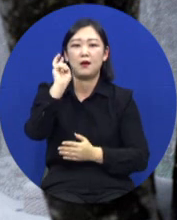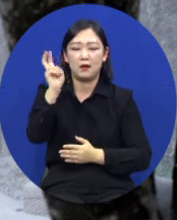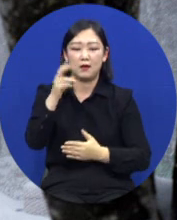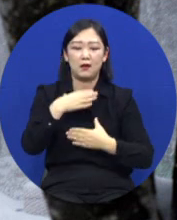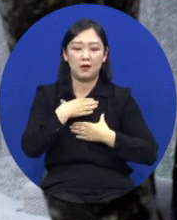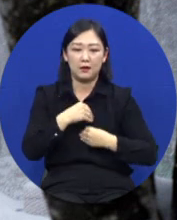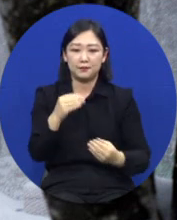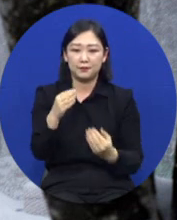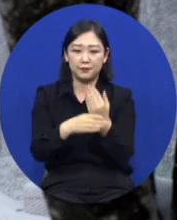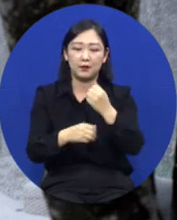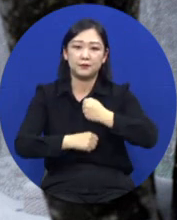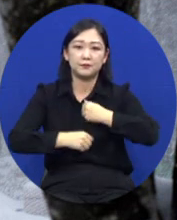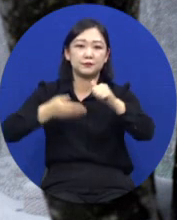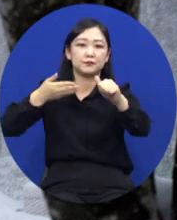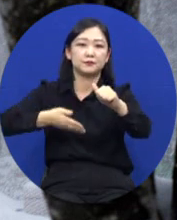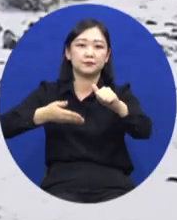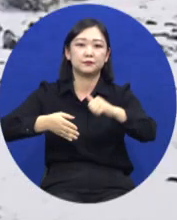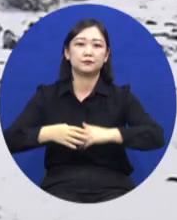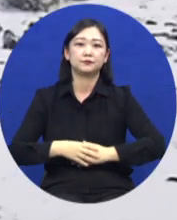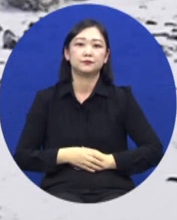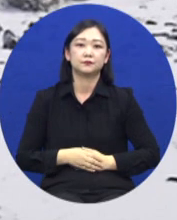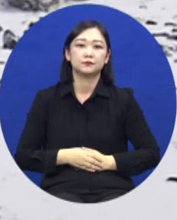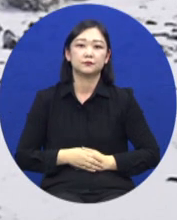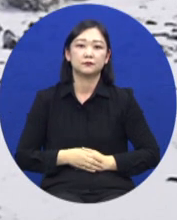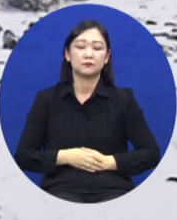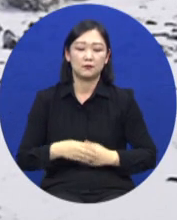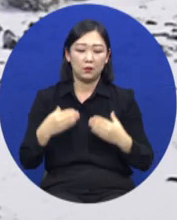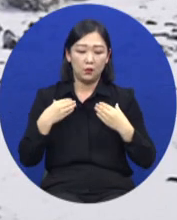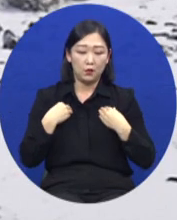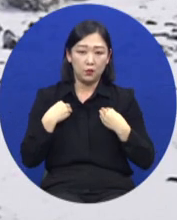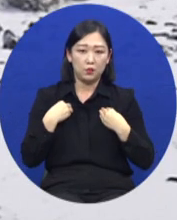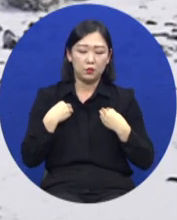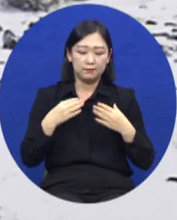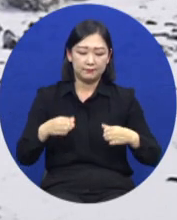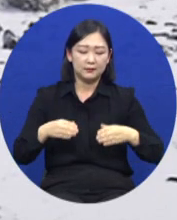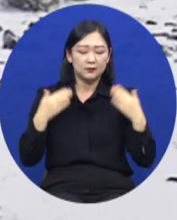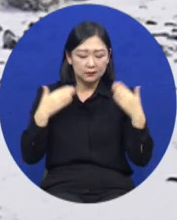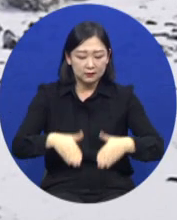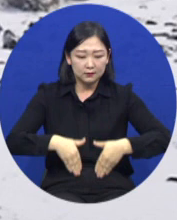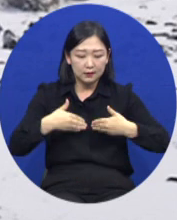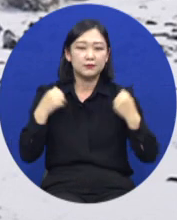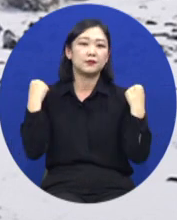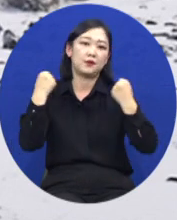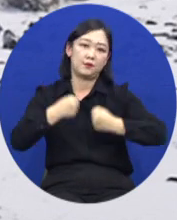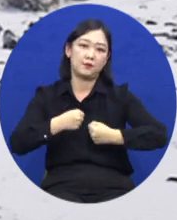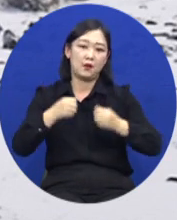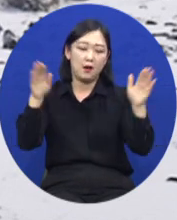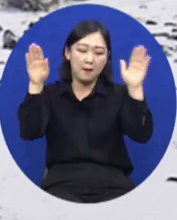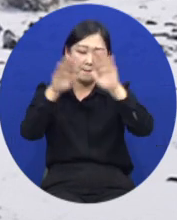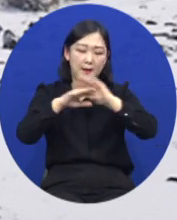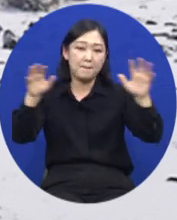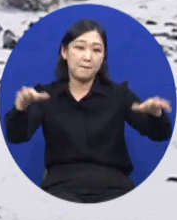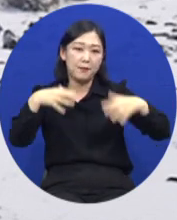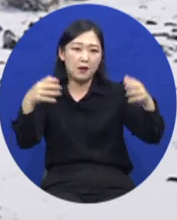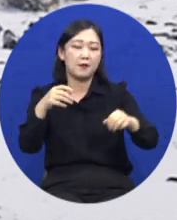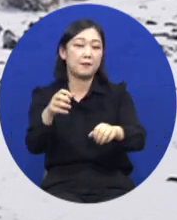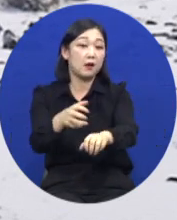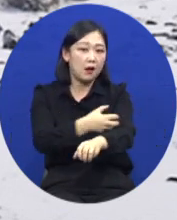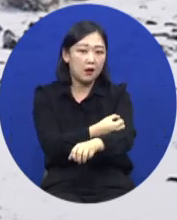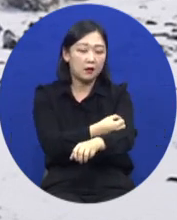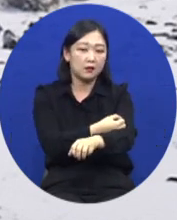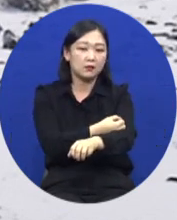안전사고에 유의하시기 바랍니다 옷차림도 따뜻하게 챙겨 입으셔야 겠습니다 밤사이 찬바람이 강하게 불면서